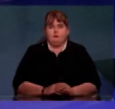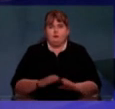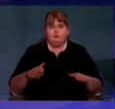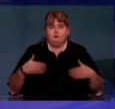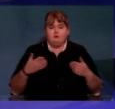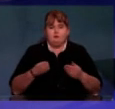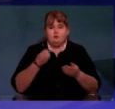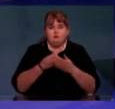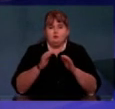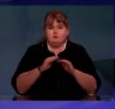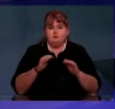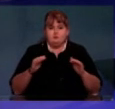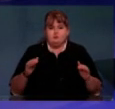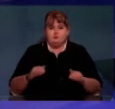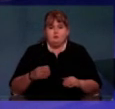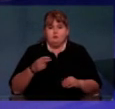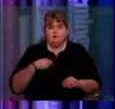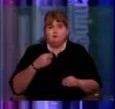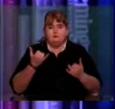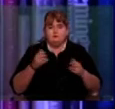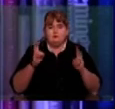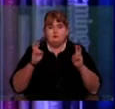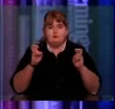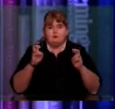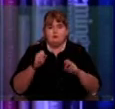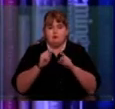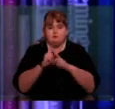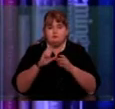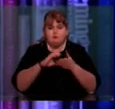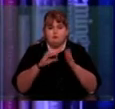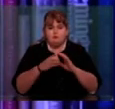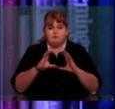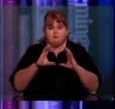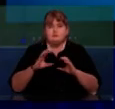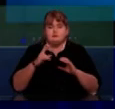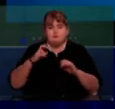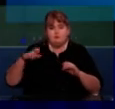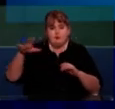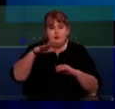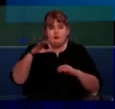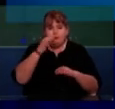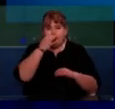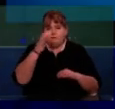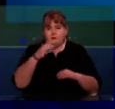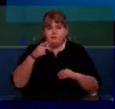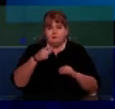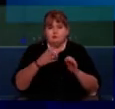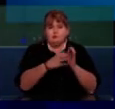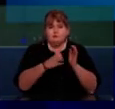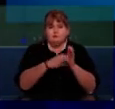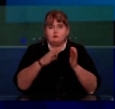Здравствуйте, дорогие дети! У нас сегодня тема 11 класса всемирной истории «Страны Африки в